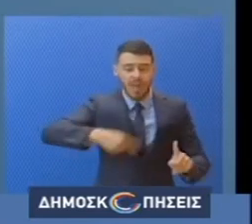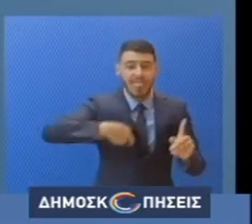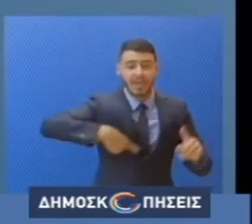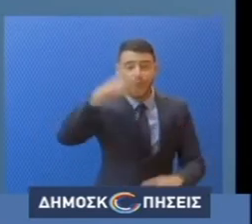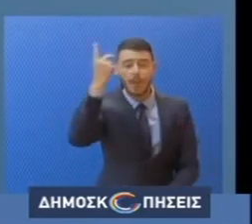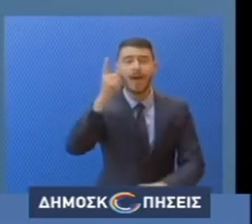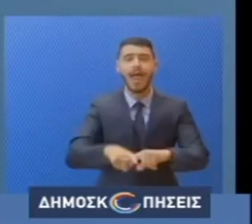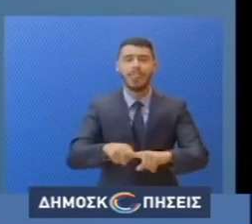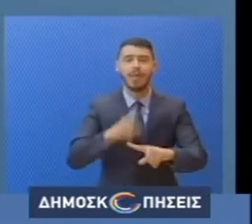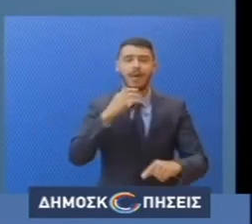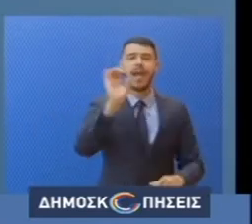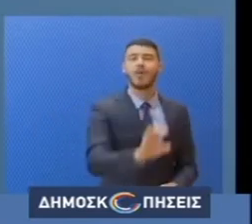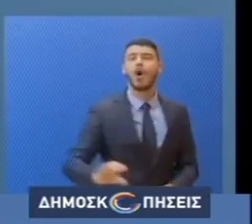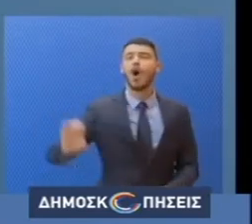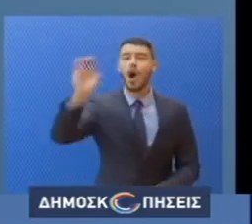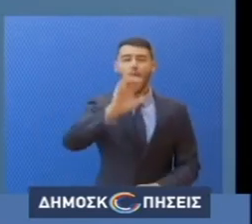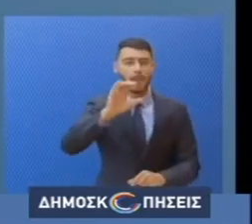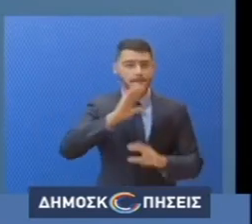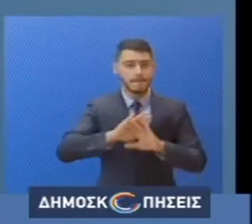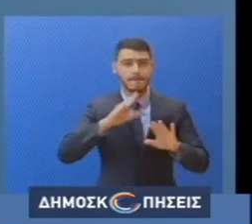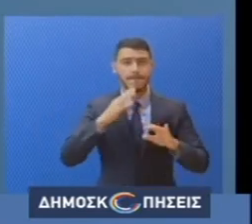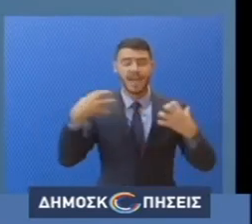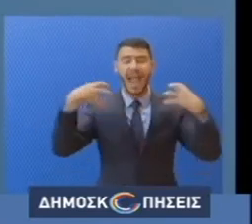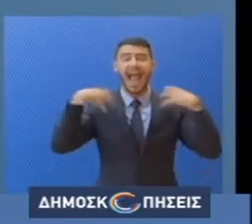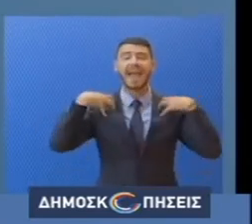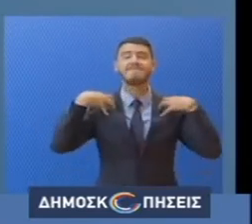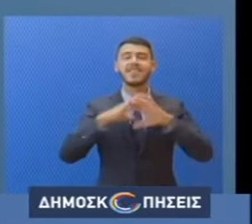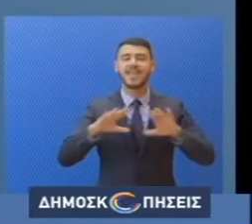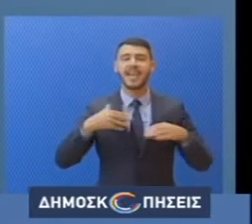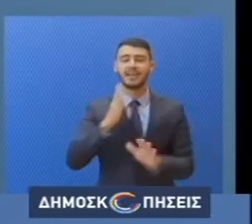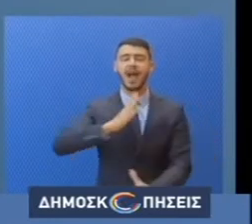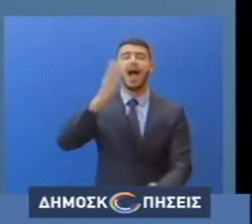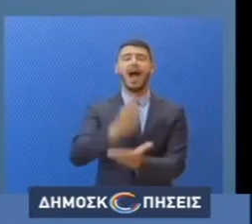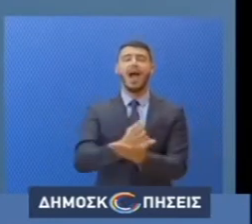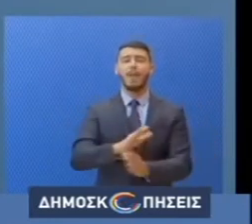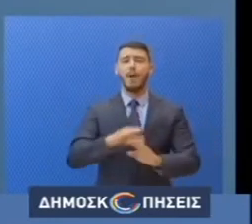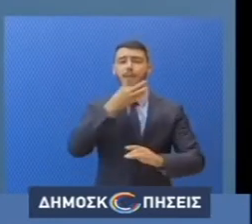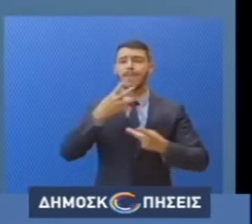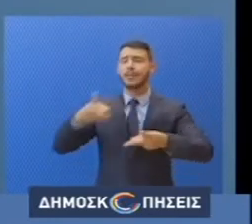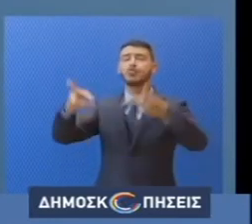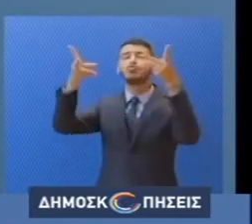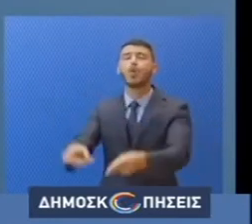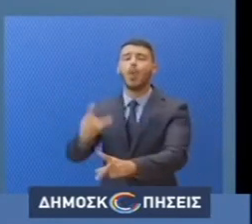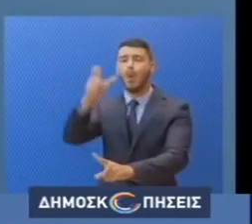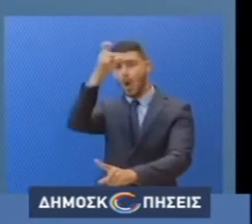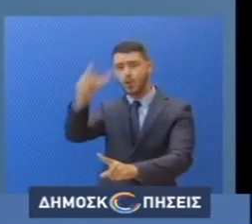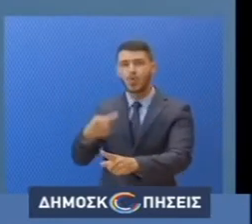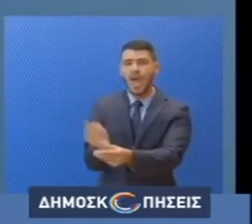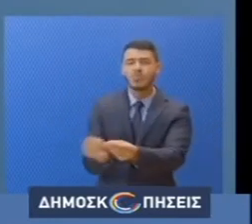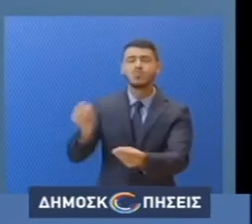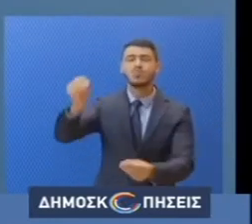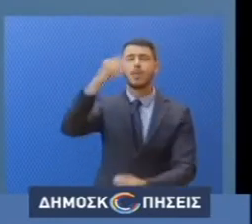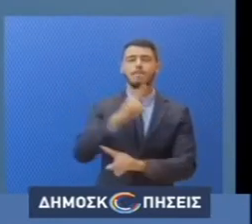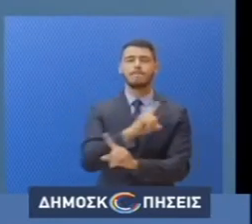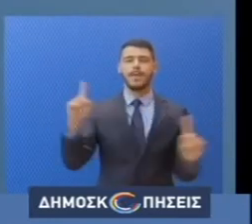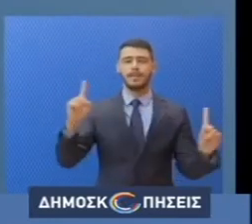καταλάβει ότι έχει υποχρέωση να πάρει αποφάσεις για να βάλει φρένο στην τουρκική προκλητικότητα. Το θέμα θα τεθεί